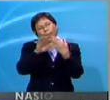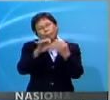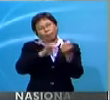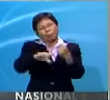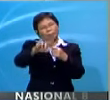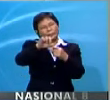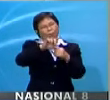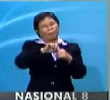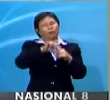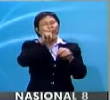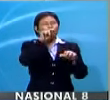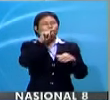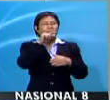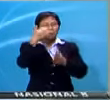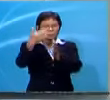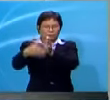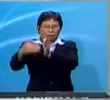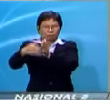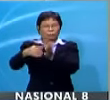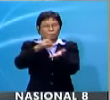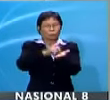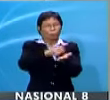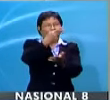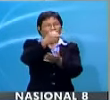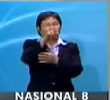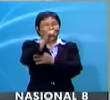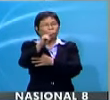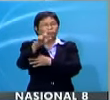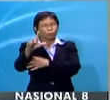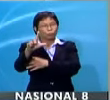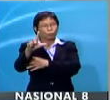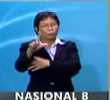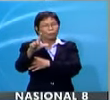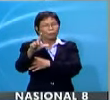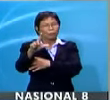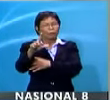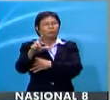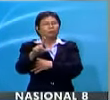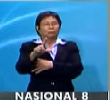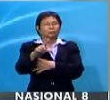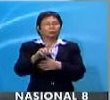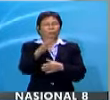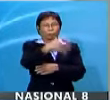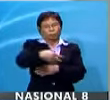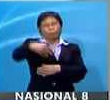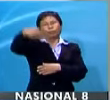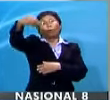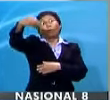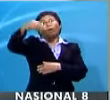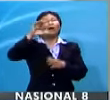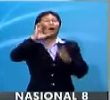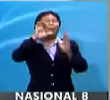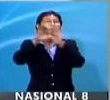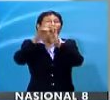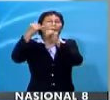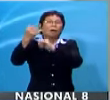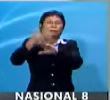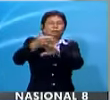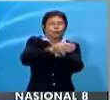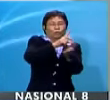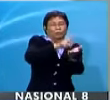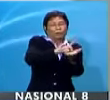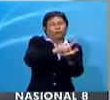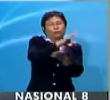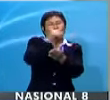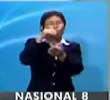atas status laman Twitter anak saudara Datuk Dr Hasrul Khairunisa doti yang turut memuat naik gambar terakhir sebelum Datuk Dr